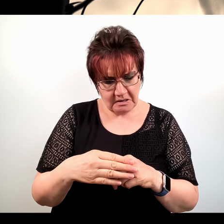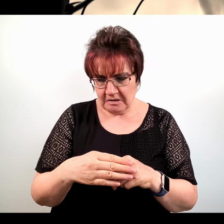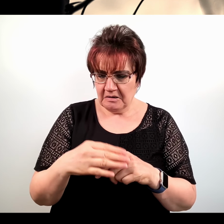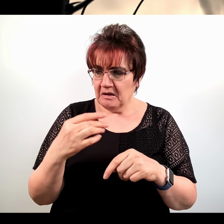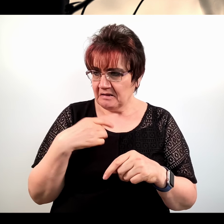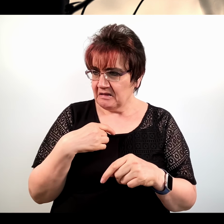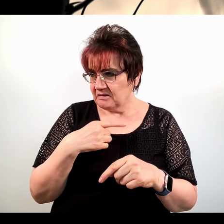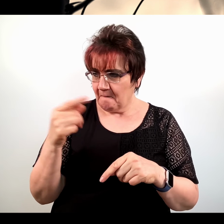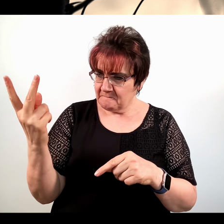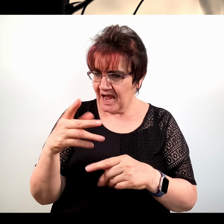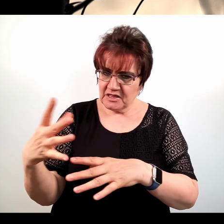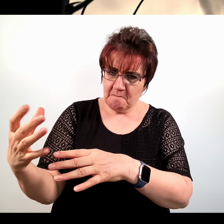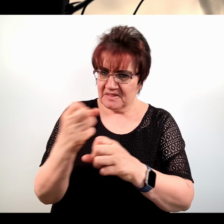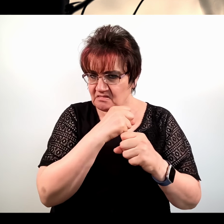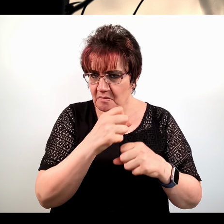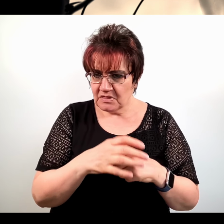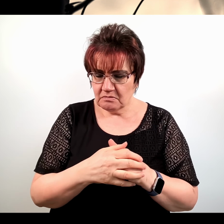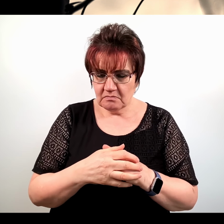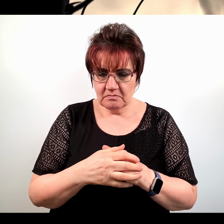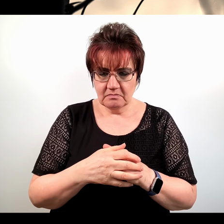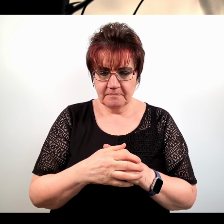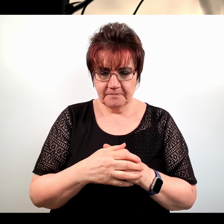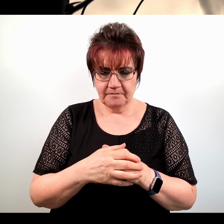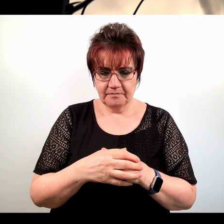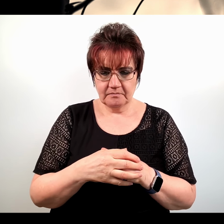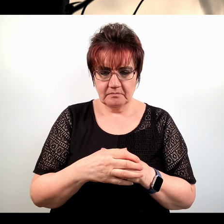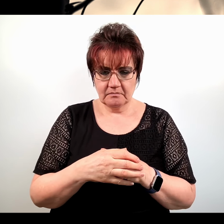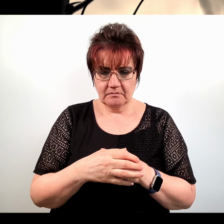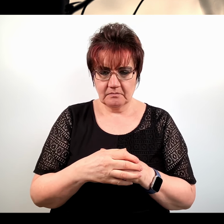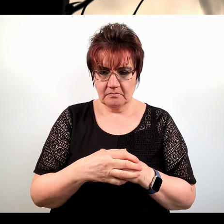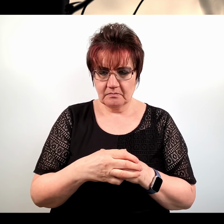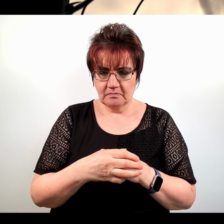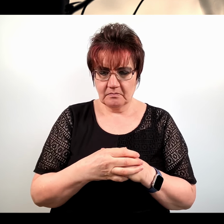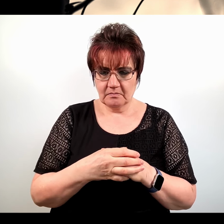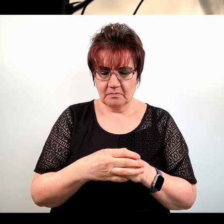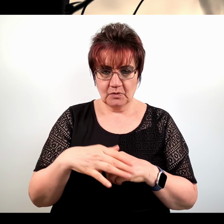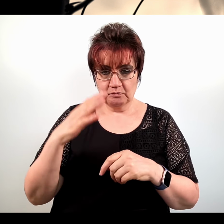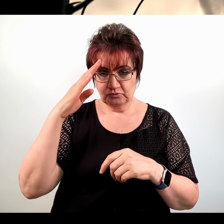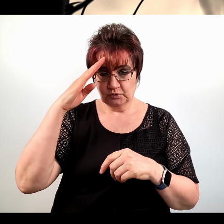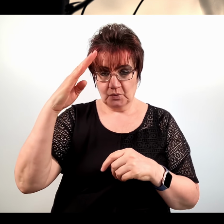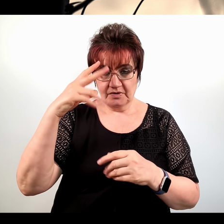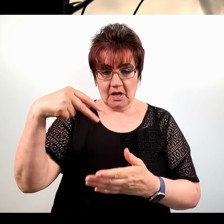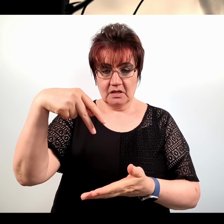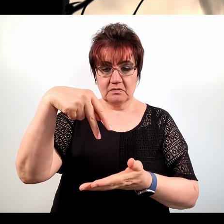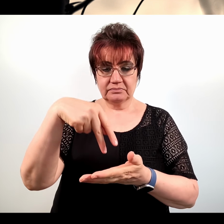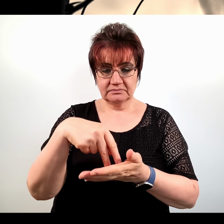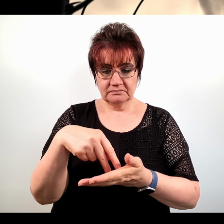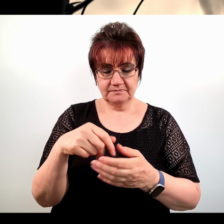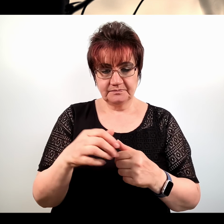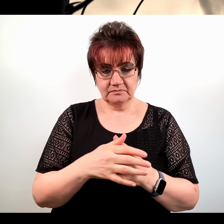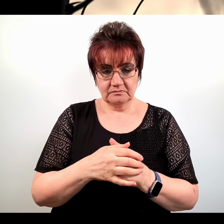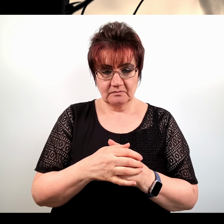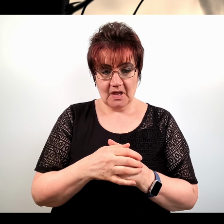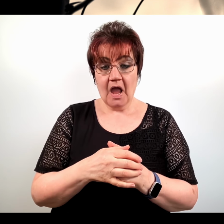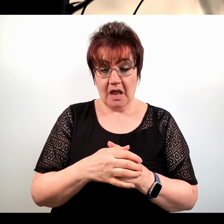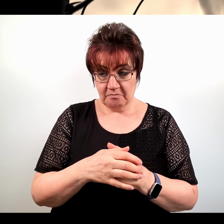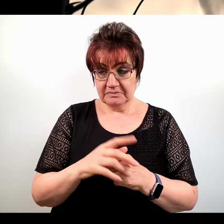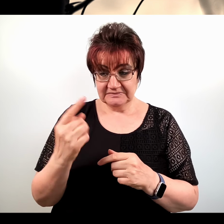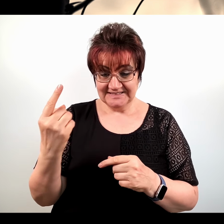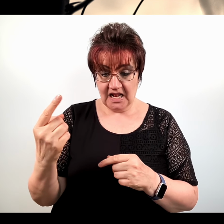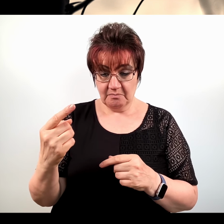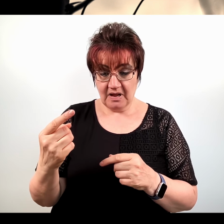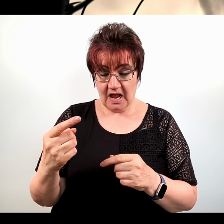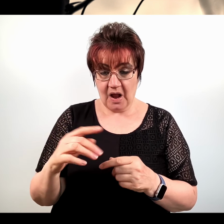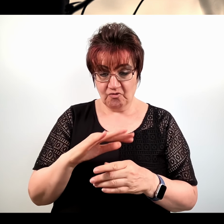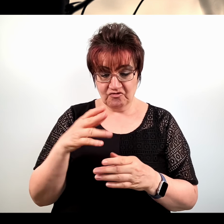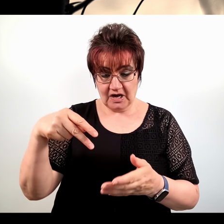nehme ich euch als Geschenk mit.« Da stand der Soldat auf, blieb aber auf dem